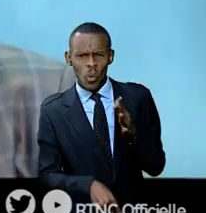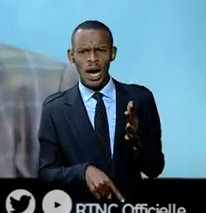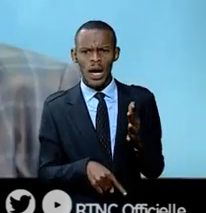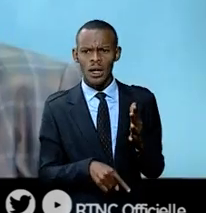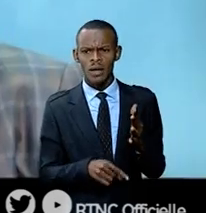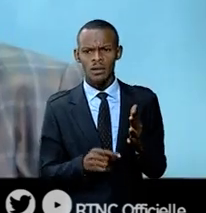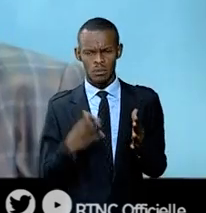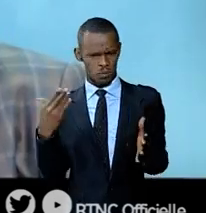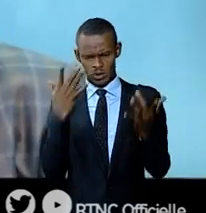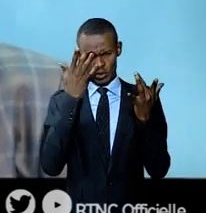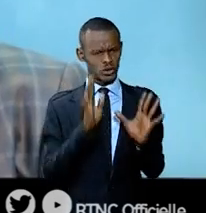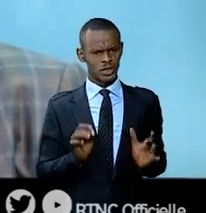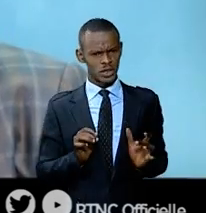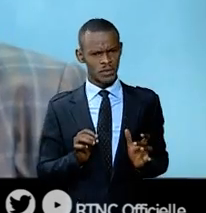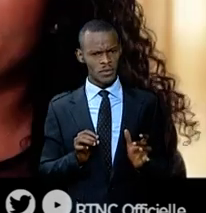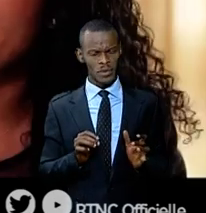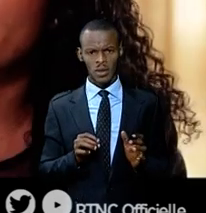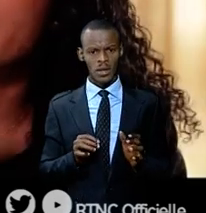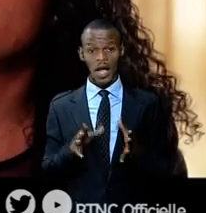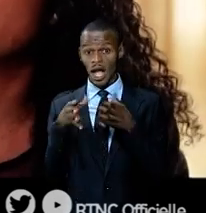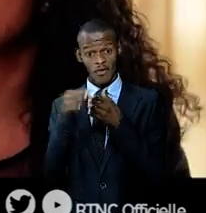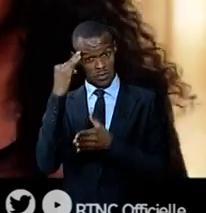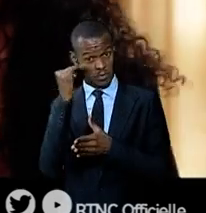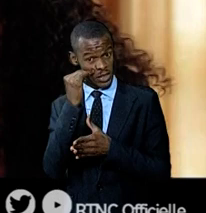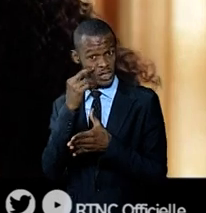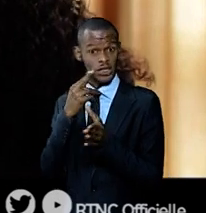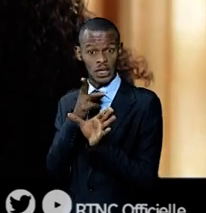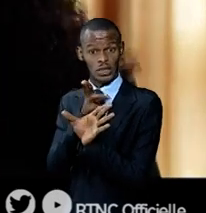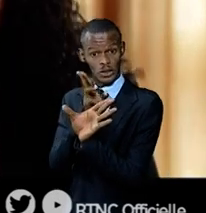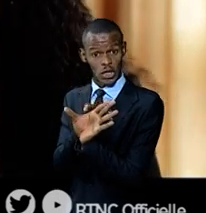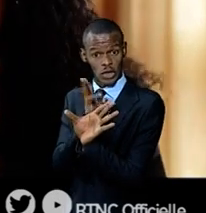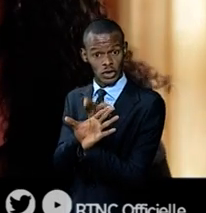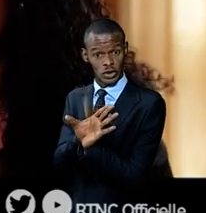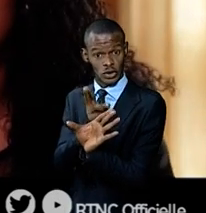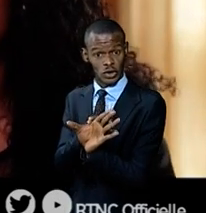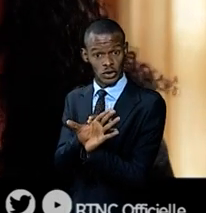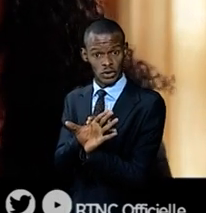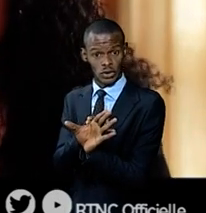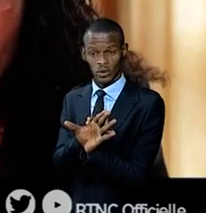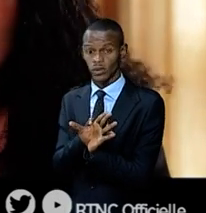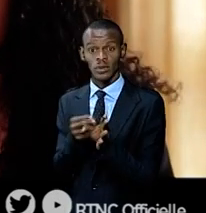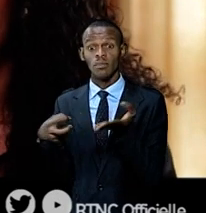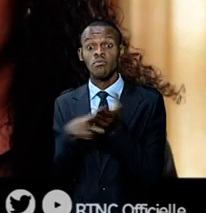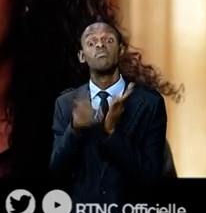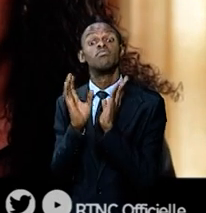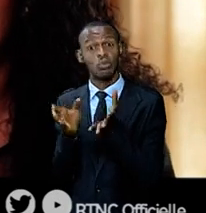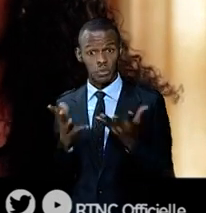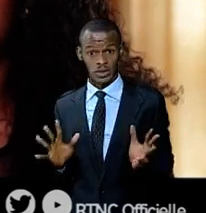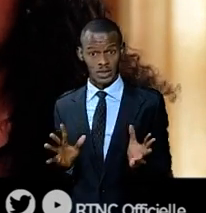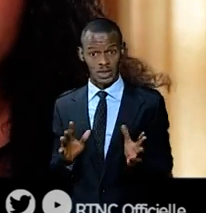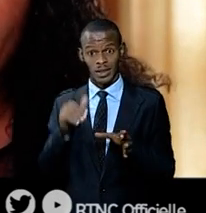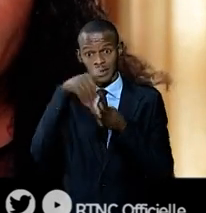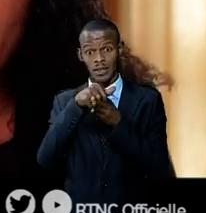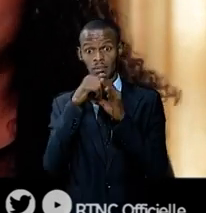quelques jours, avec le ministère des hydrocarbures, il doit venir maintenant s'identifier, parce que moi je ne le connais pas. Dans la structure des prix des produits pétroliers, Kuntola n'existe pas. Et